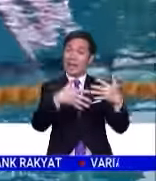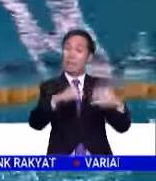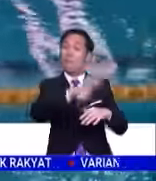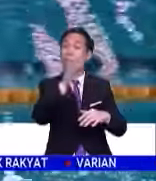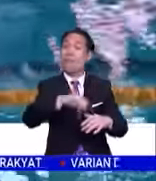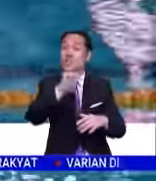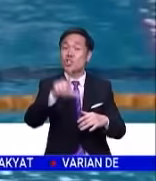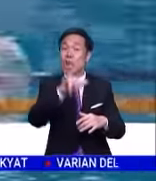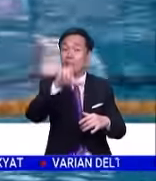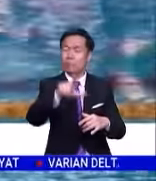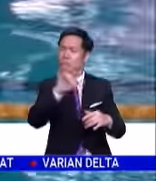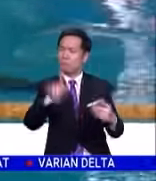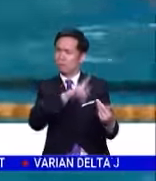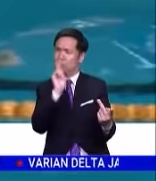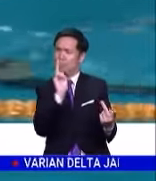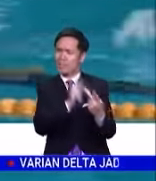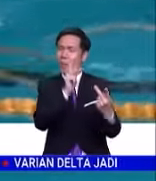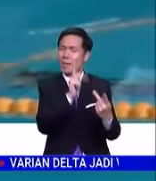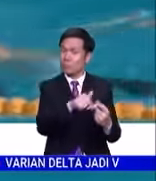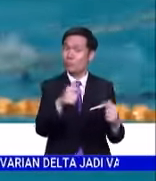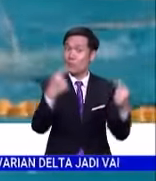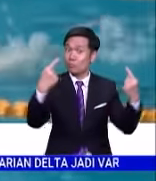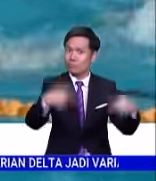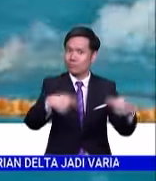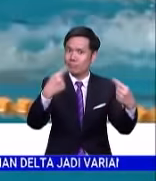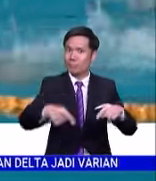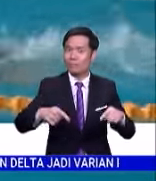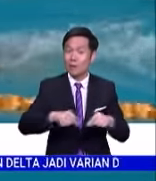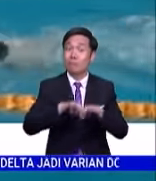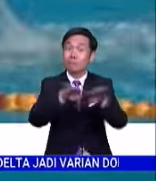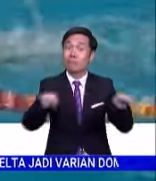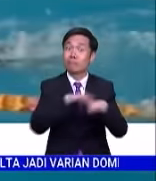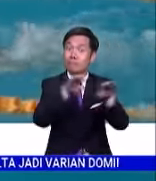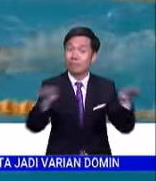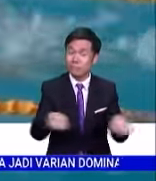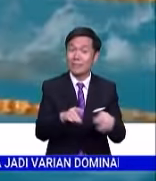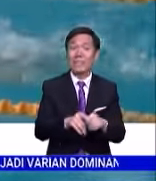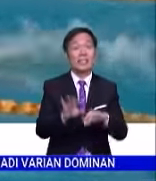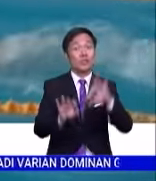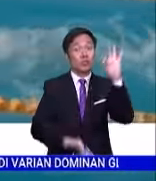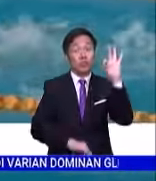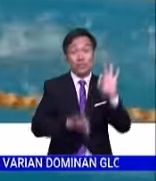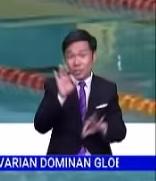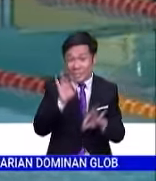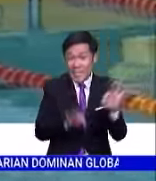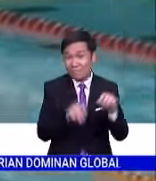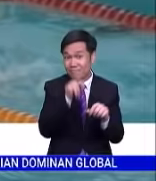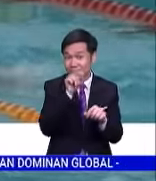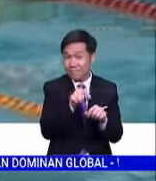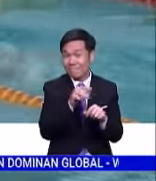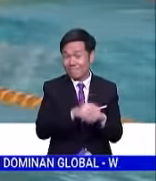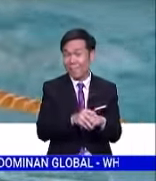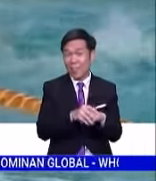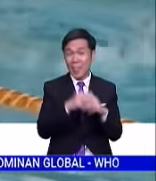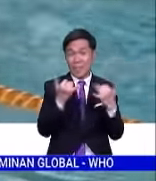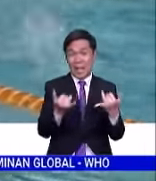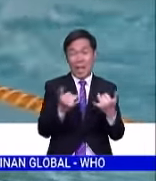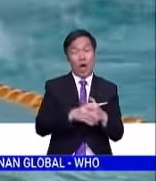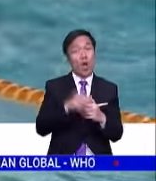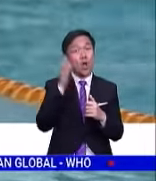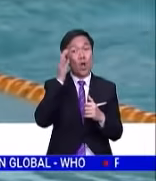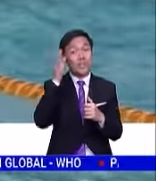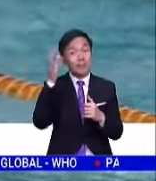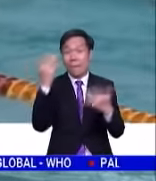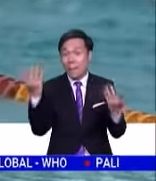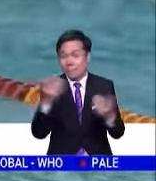lokasi tersebut dilihat paling sesuai bagi penganjuran kejohanan renang, terutamanya sekiranya acara itu akan diadakan dalam konsep